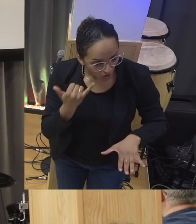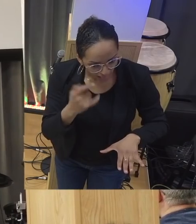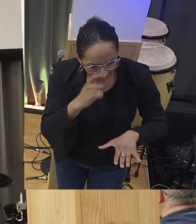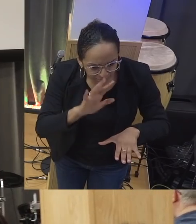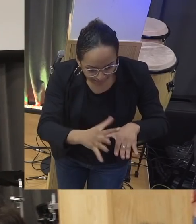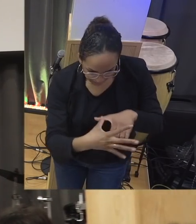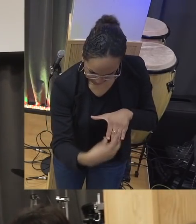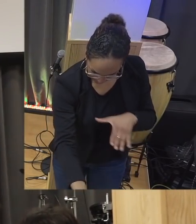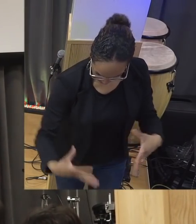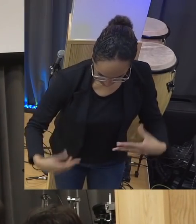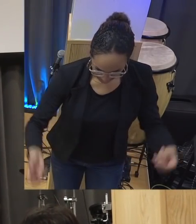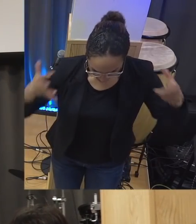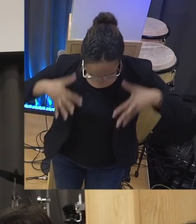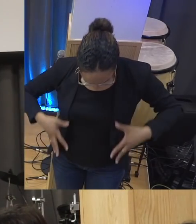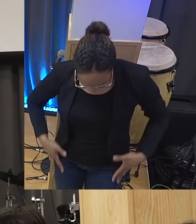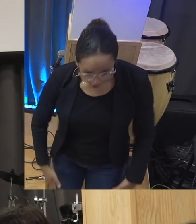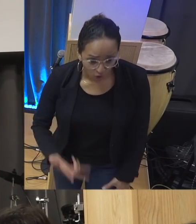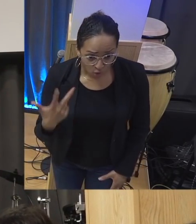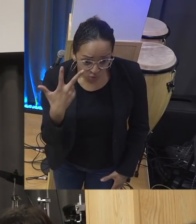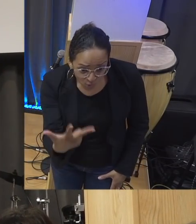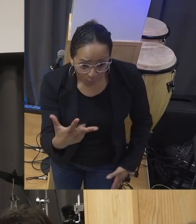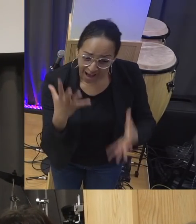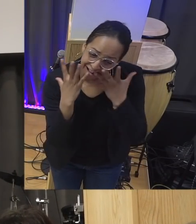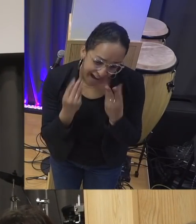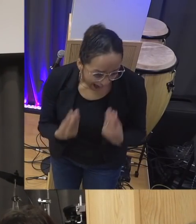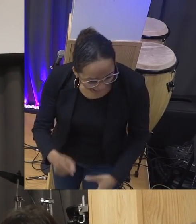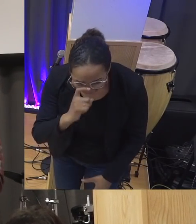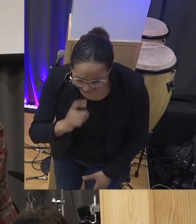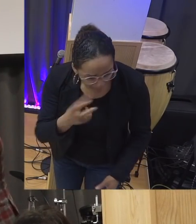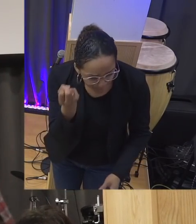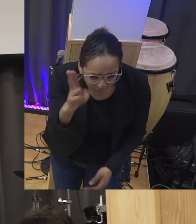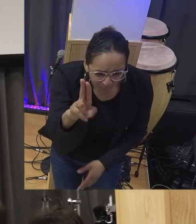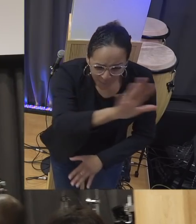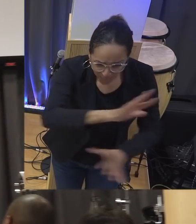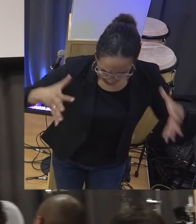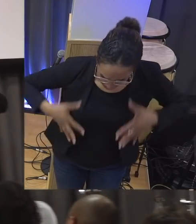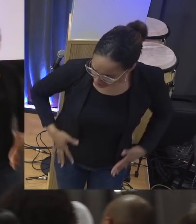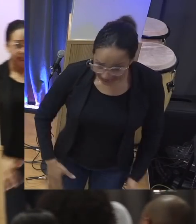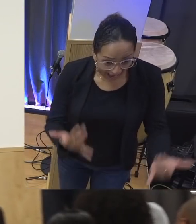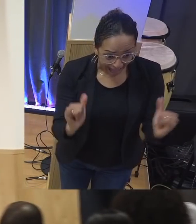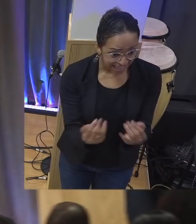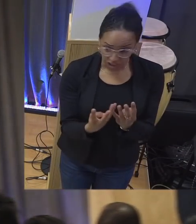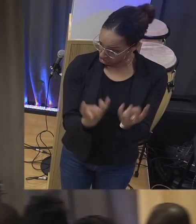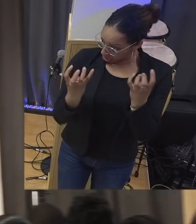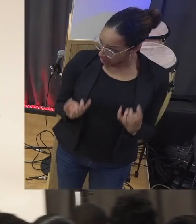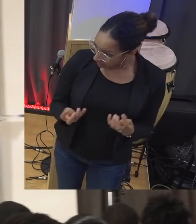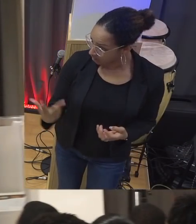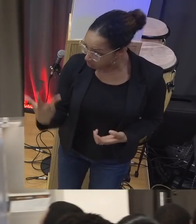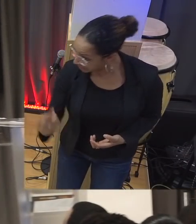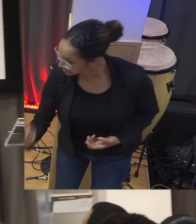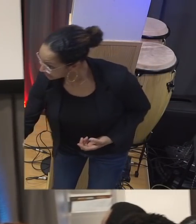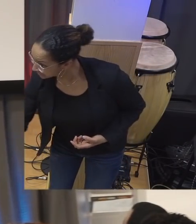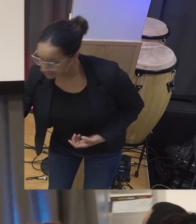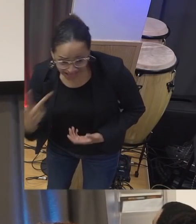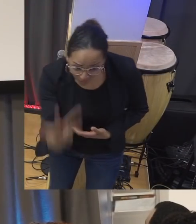qui rentrent dans la convention pastorale. 3 barbus de chez barbu avec la djellaba. Et en plus, ils s'installent ici. Wahed Jouch Tlata, 3